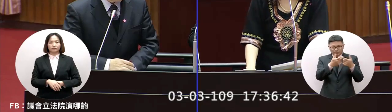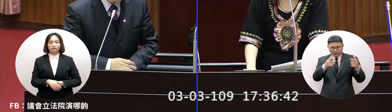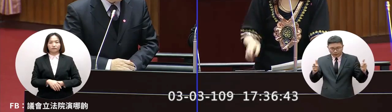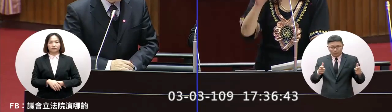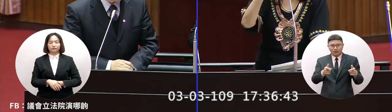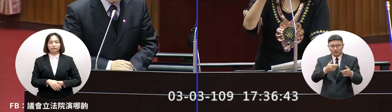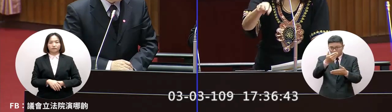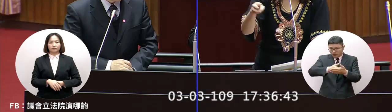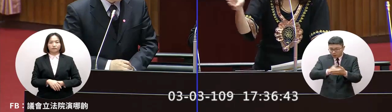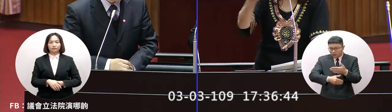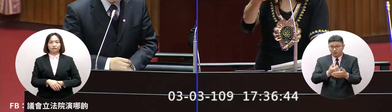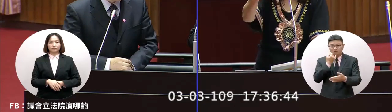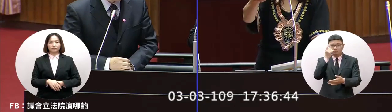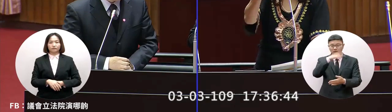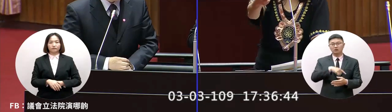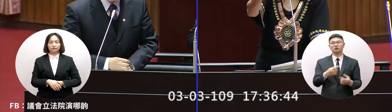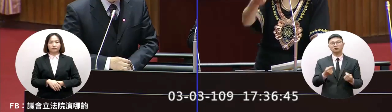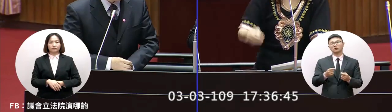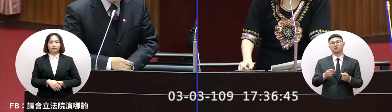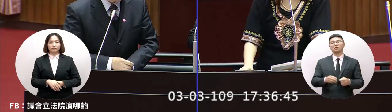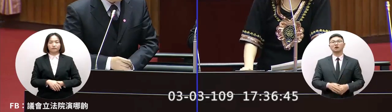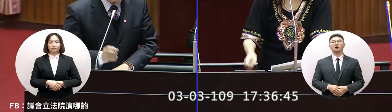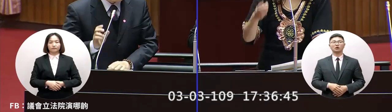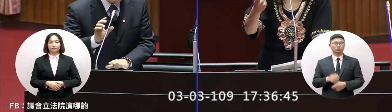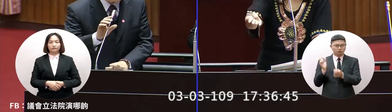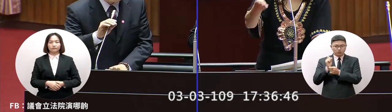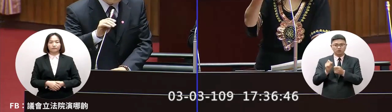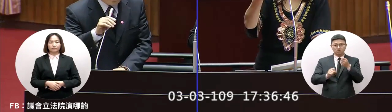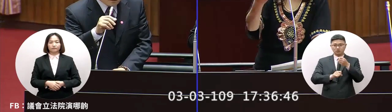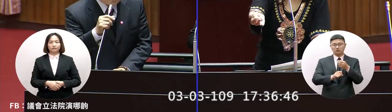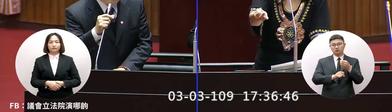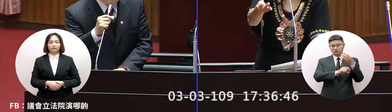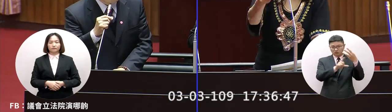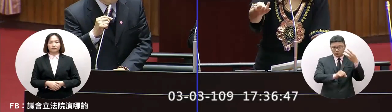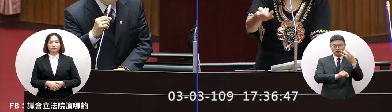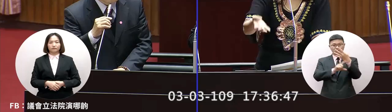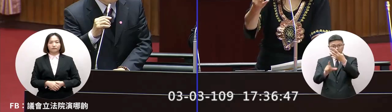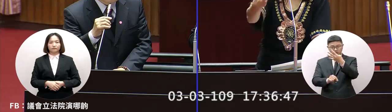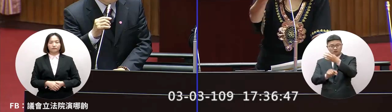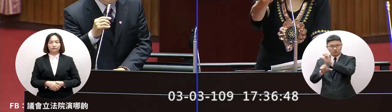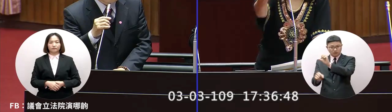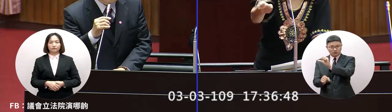以减免啊？是不是可以，譬如说这三个月，起码这三个月嘛，